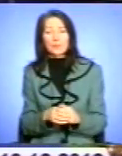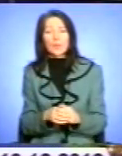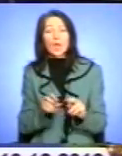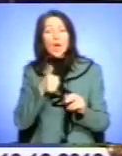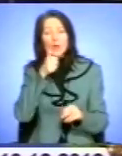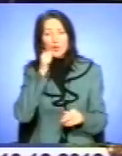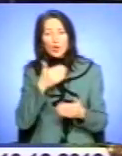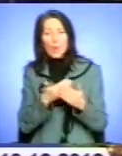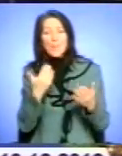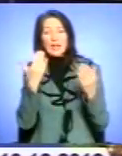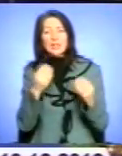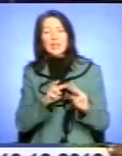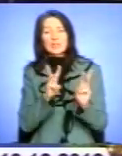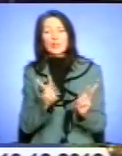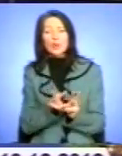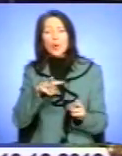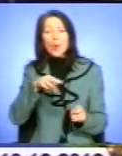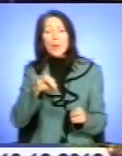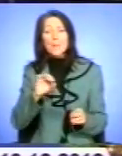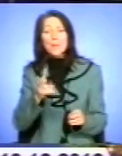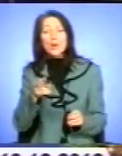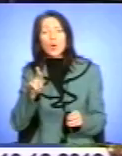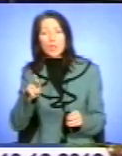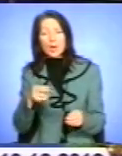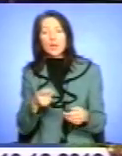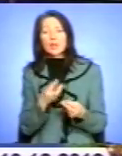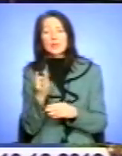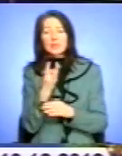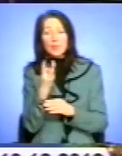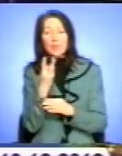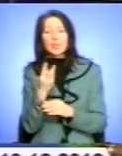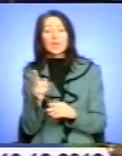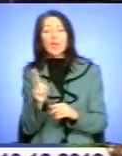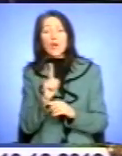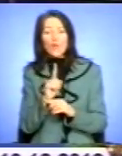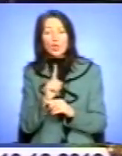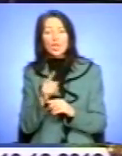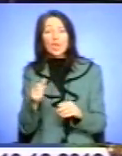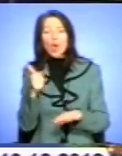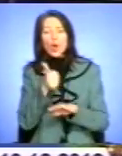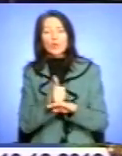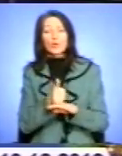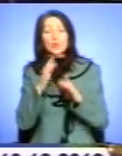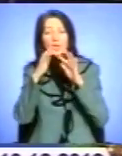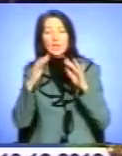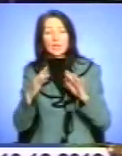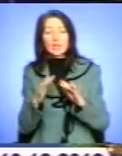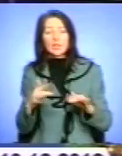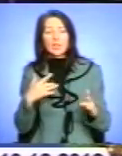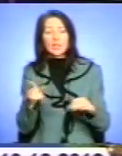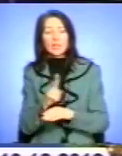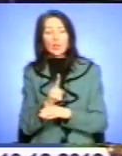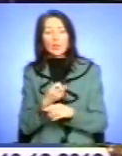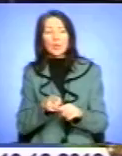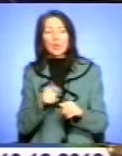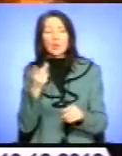Учора в переддень Святого Миколая запалили вогні головної ялинки Тернополя, яка традиційно встановлена на театральному майдані обласного центру.